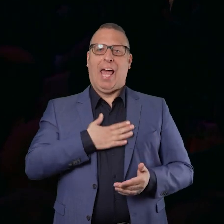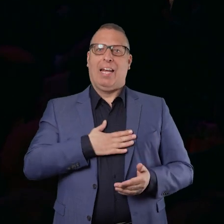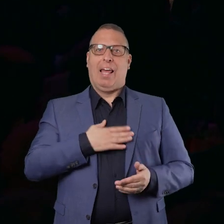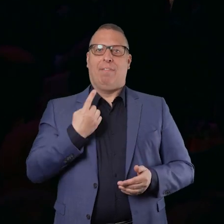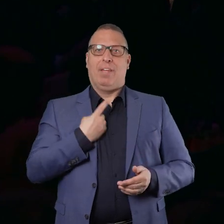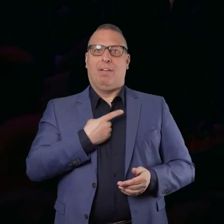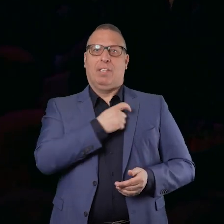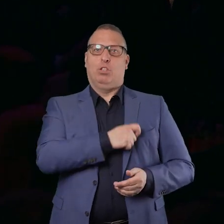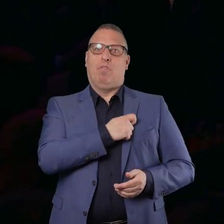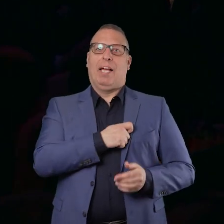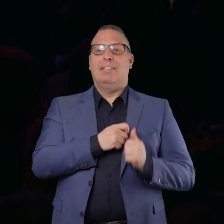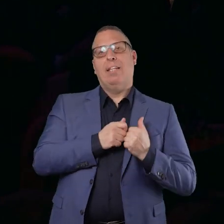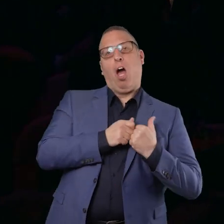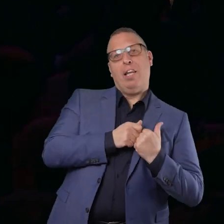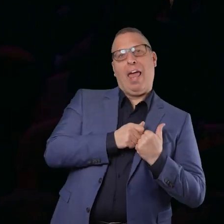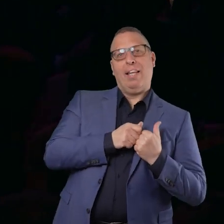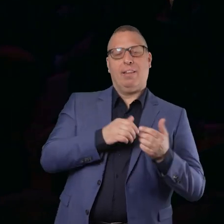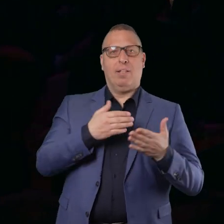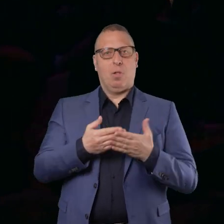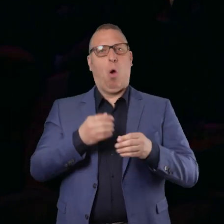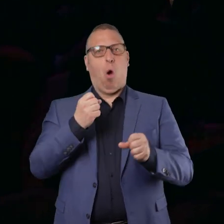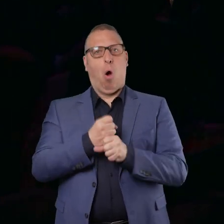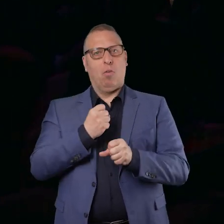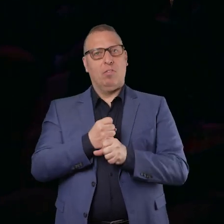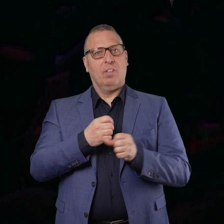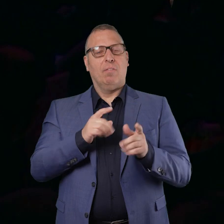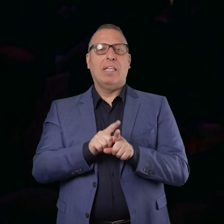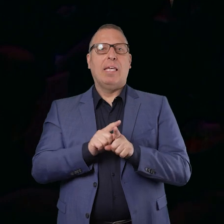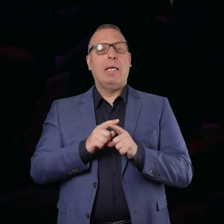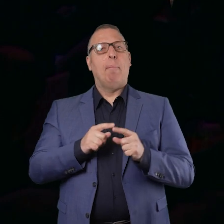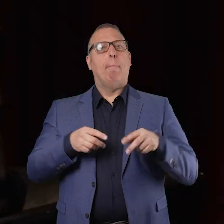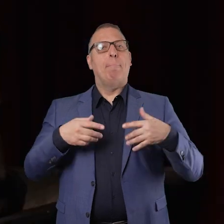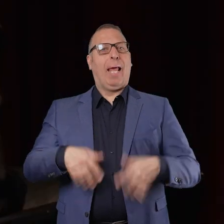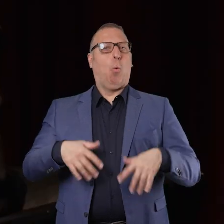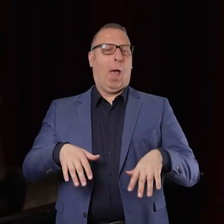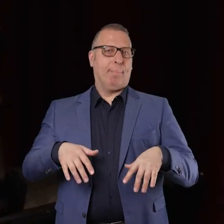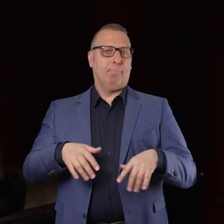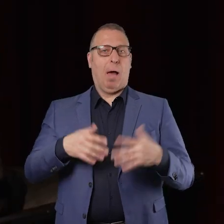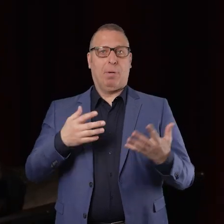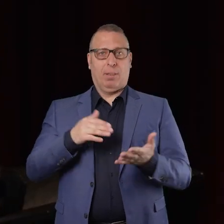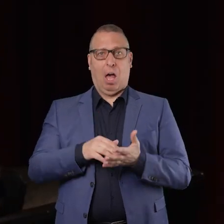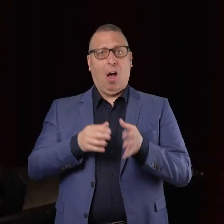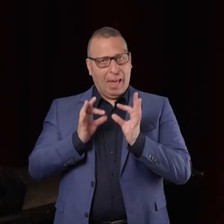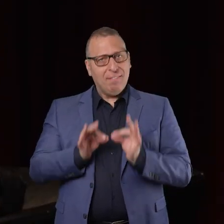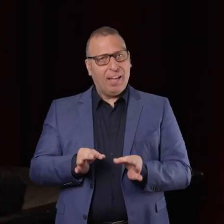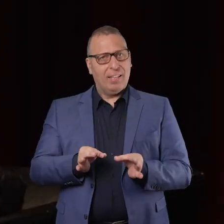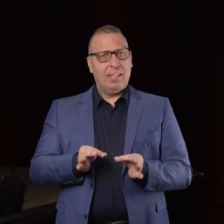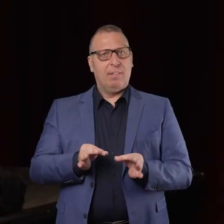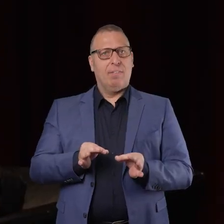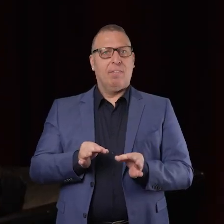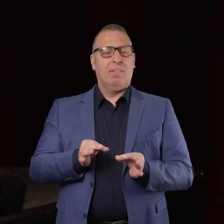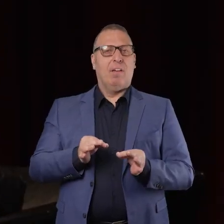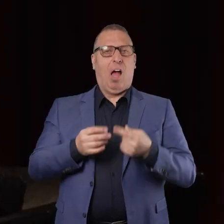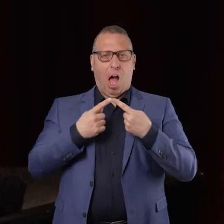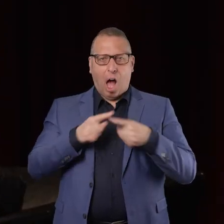auch gerne an die Schweiz anlehnen. Das ist oft immer sehr bequem. Aber wir haben